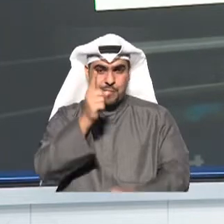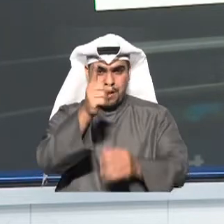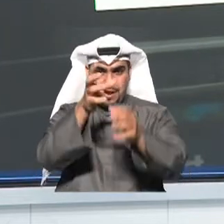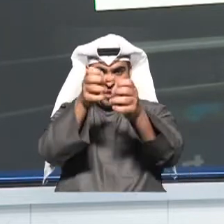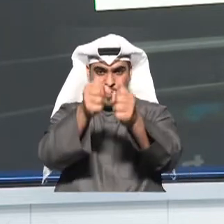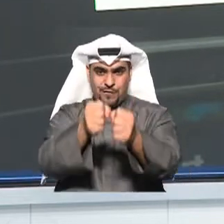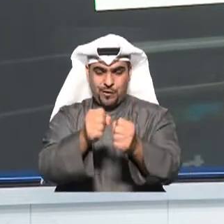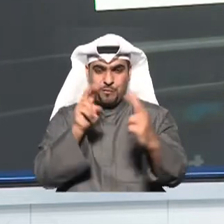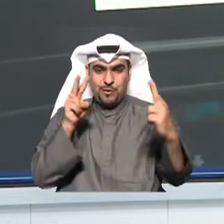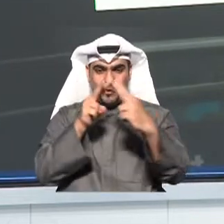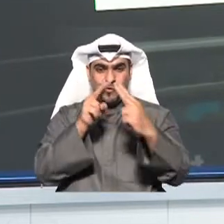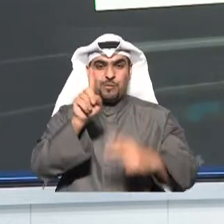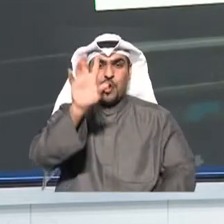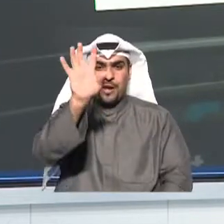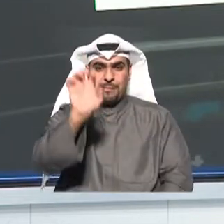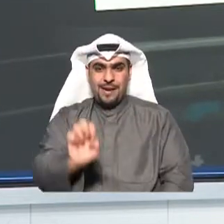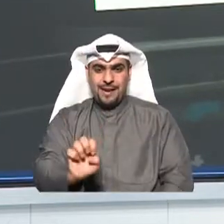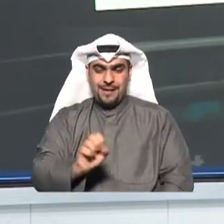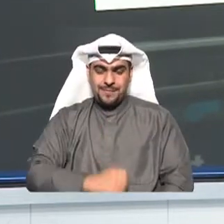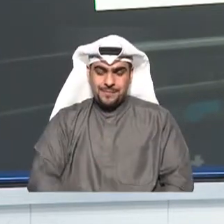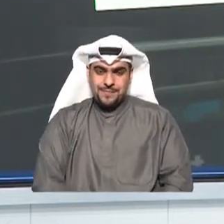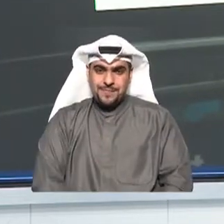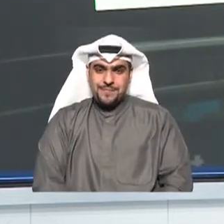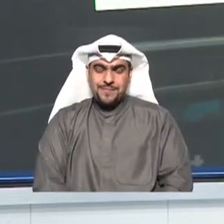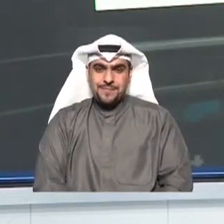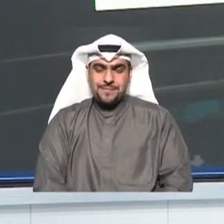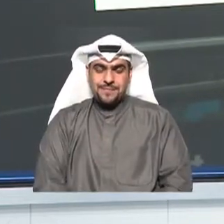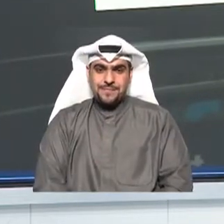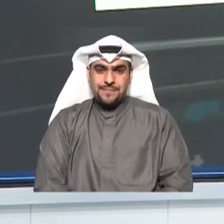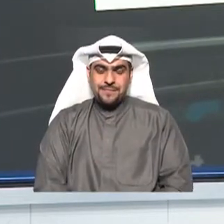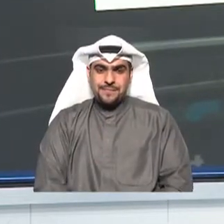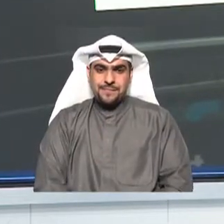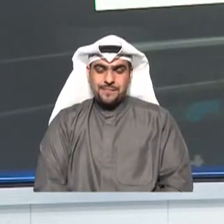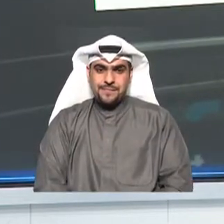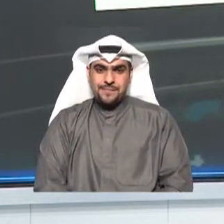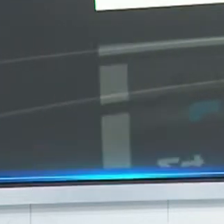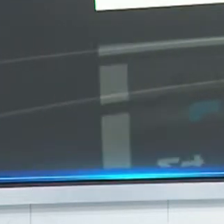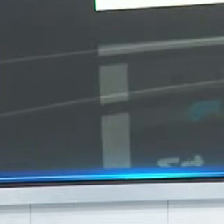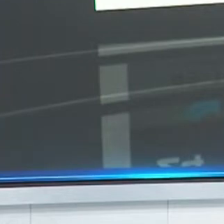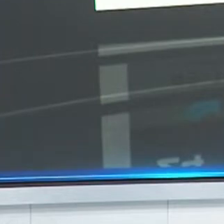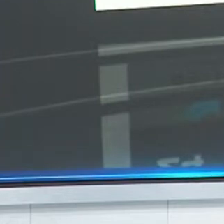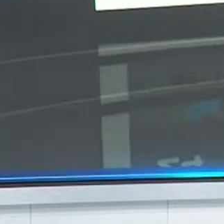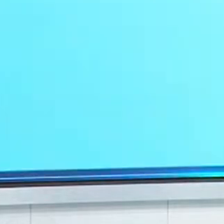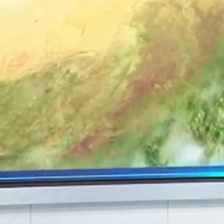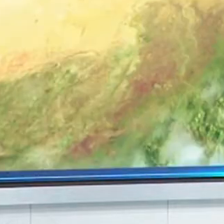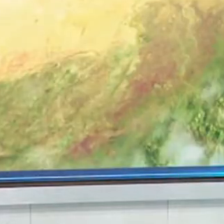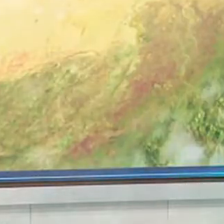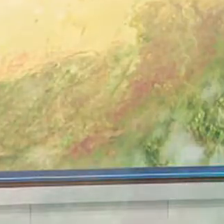تنتهي نشرتنا الجوية. شكرا على حسن المتابعة، والآن مع درجات الحرارة حول عواصم العالم.